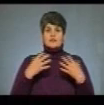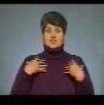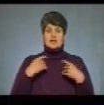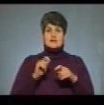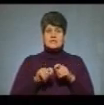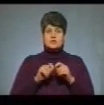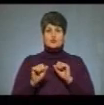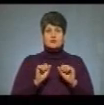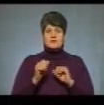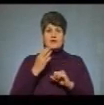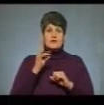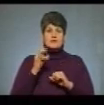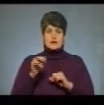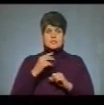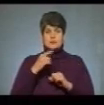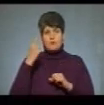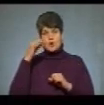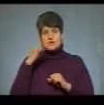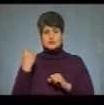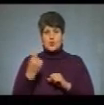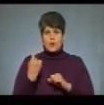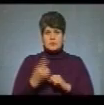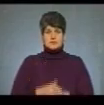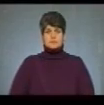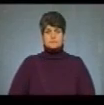слідчого управління Нацполіції в області Володимир Галевич.